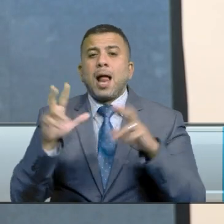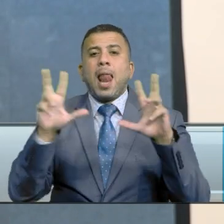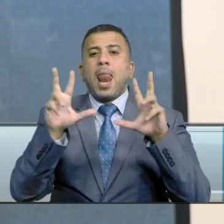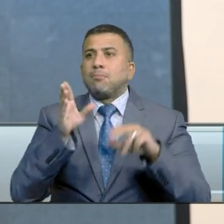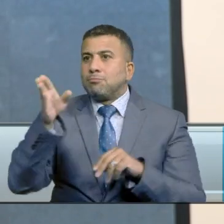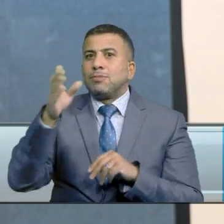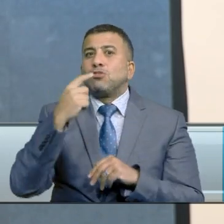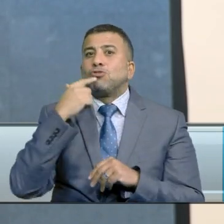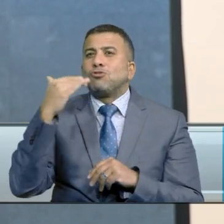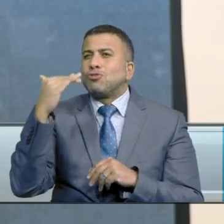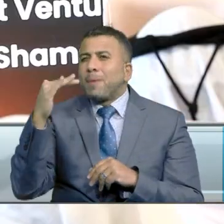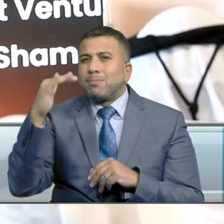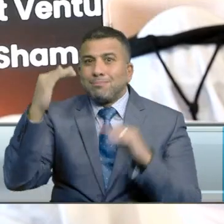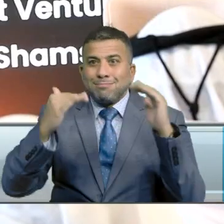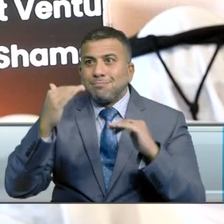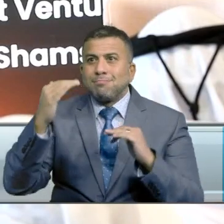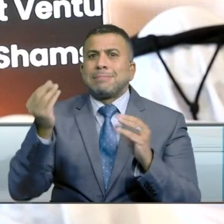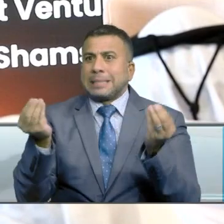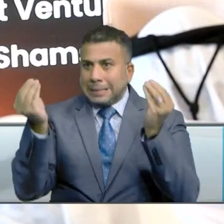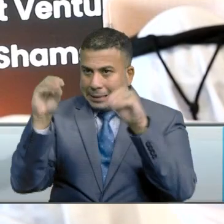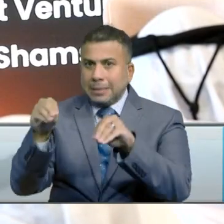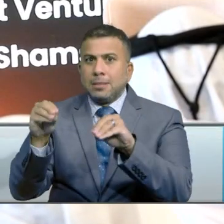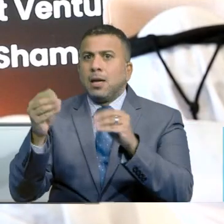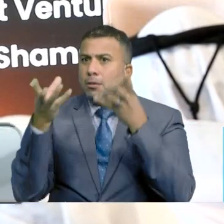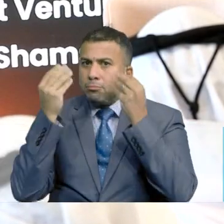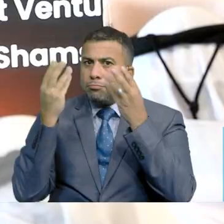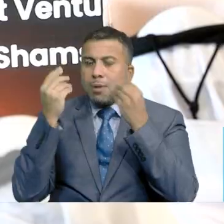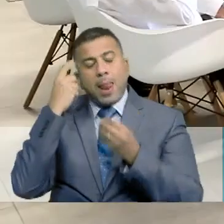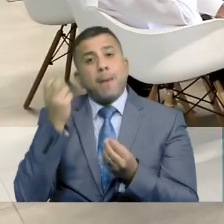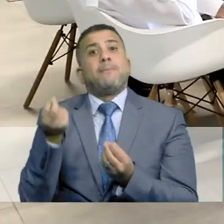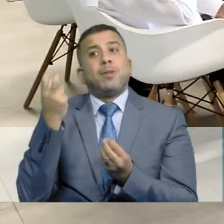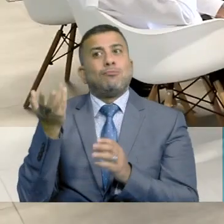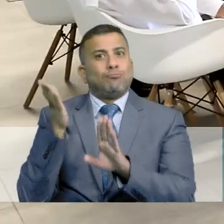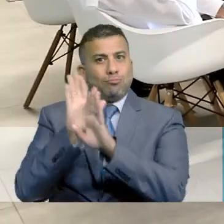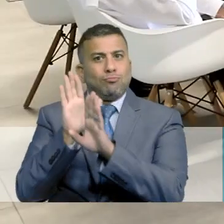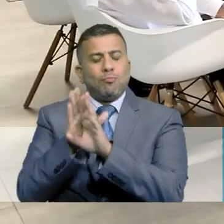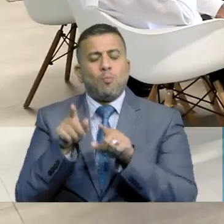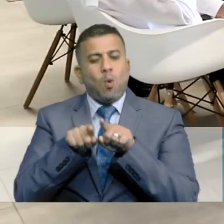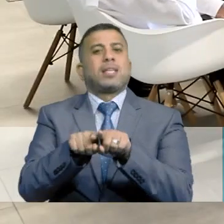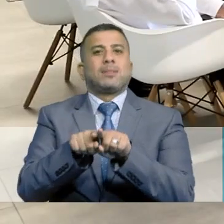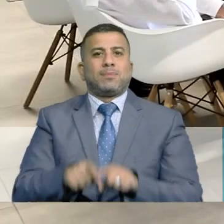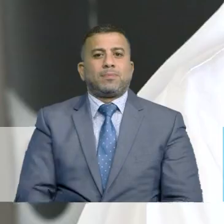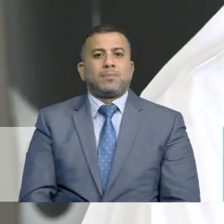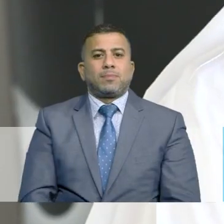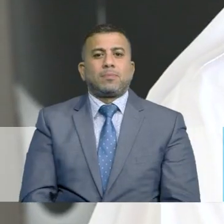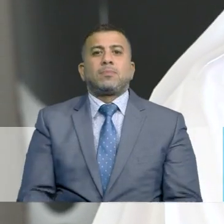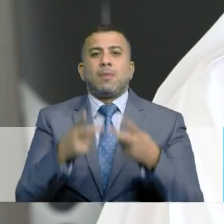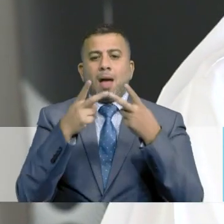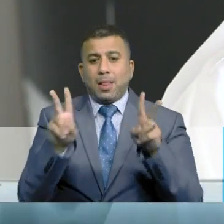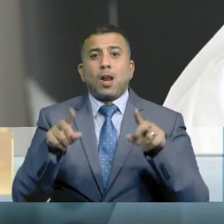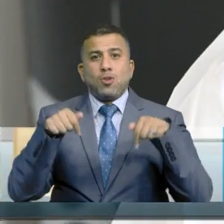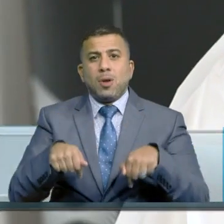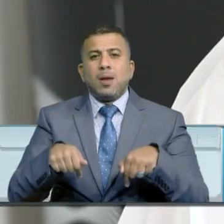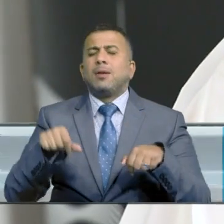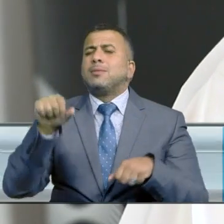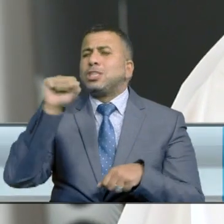الإعلامية الناشئة العامة وتزويدها بالمحتوى والإبداع الذي يناسبها. طبعا أطلقنا اليوم في مدينة